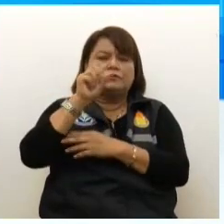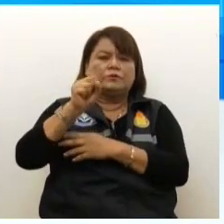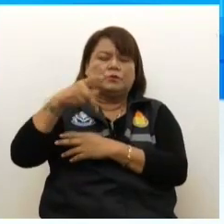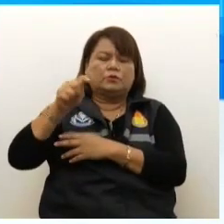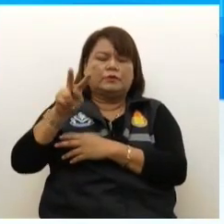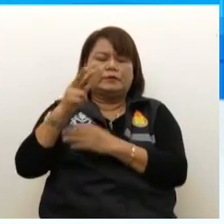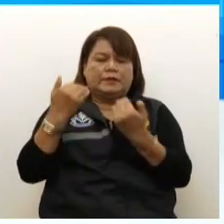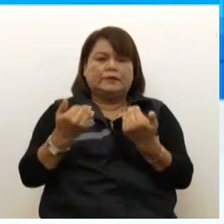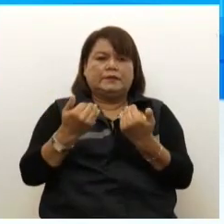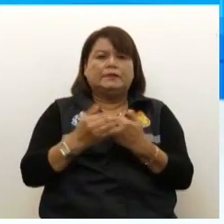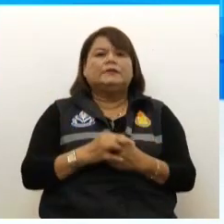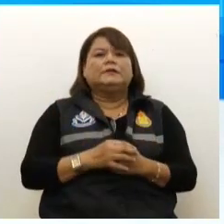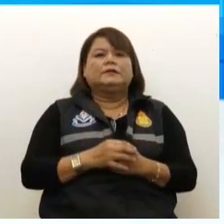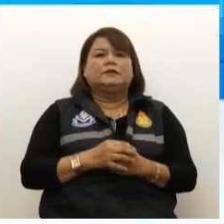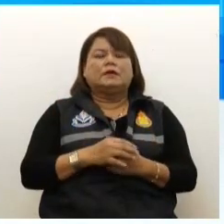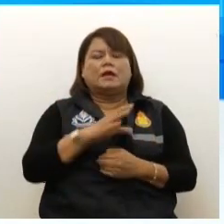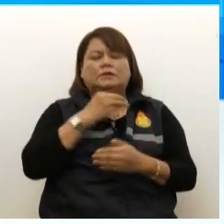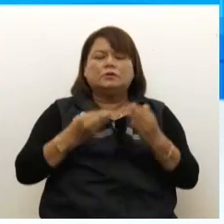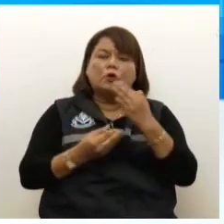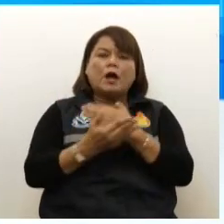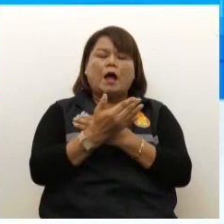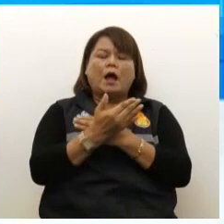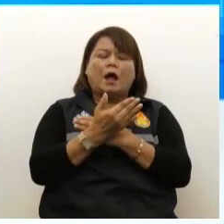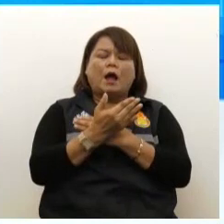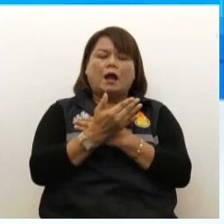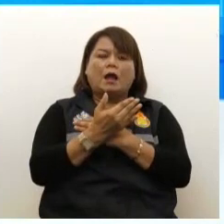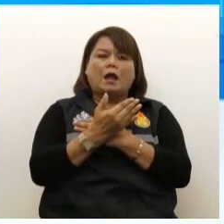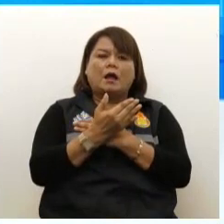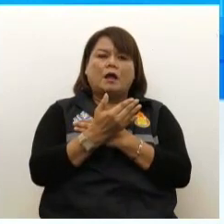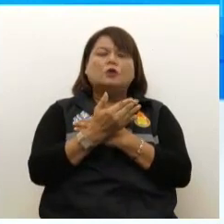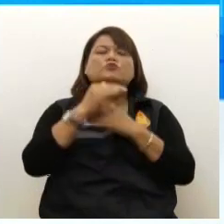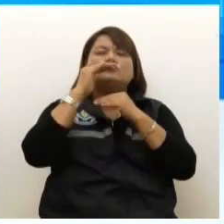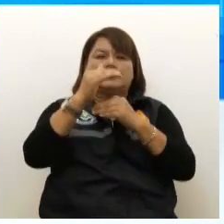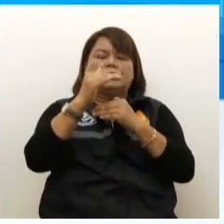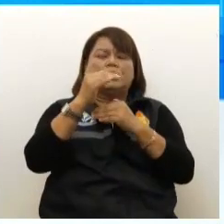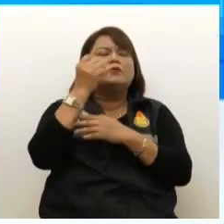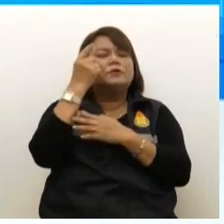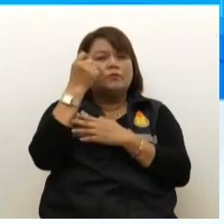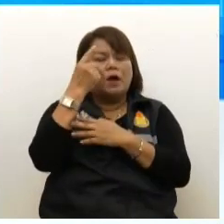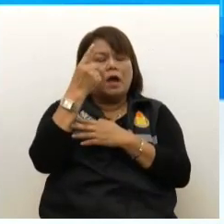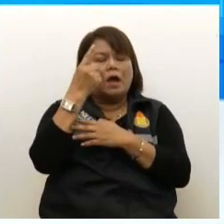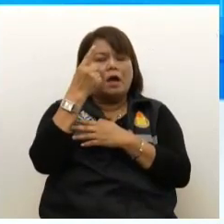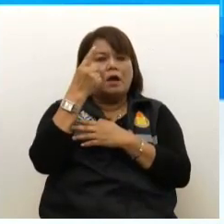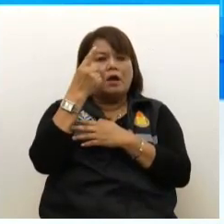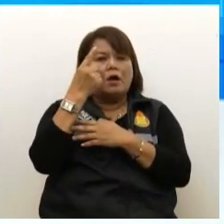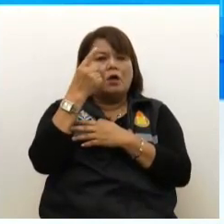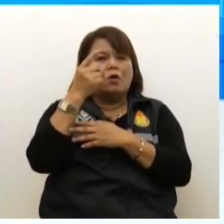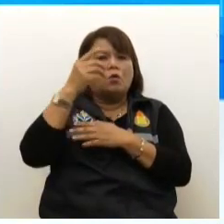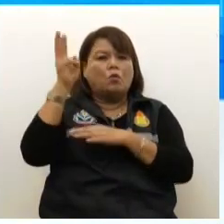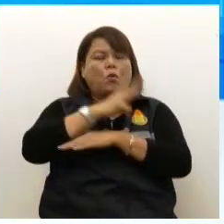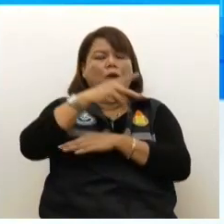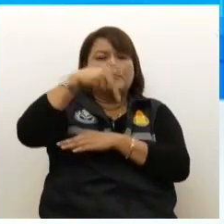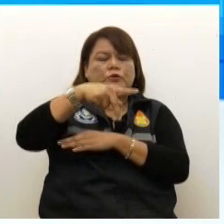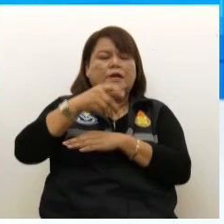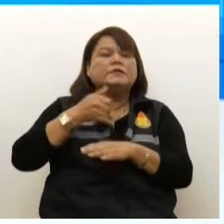วันนี้ไว้เพียงเท่านี้และถือโอกาสวันช่วงนี้นะครับเข้าใจว่าวันพุธหน้าก็จะเป็นเข้